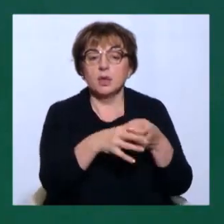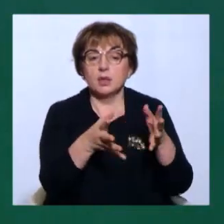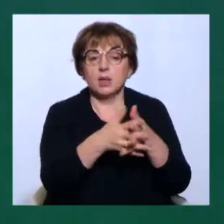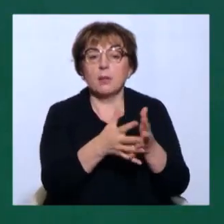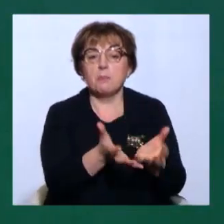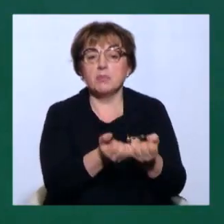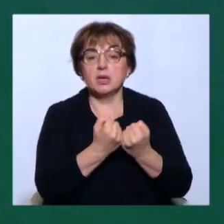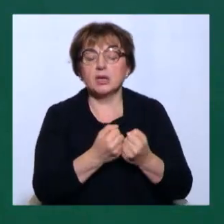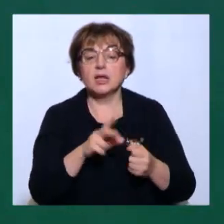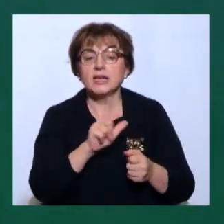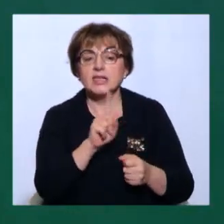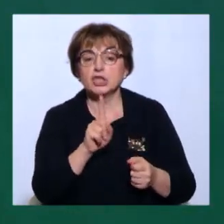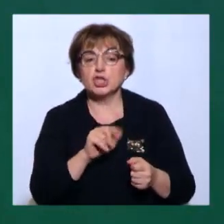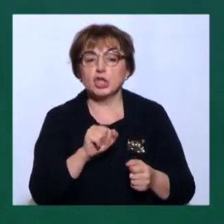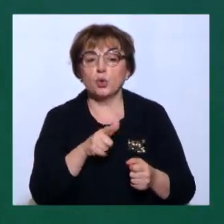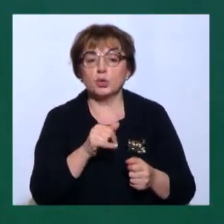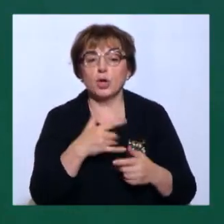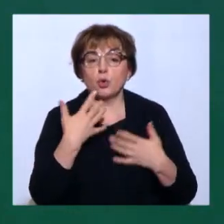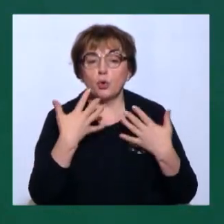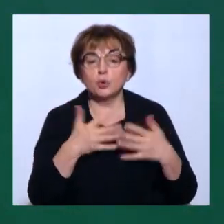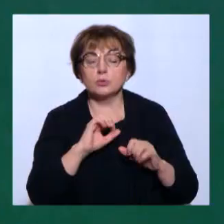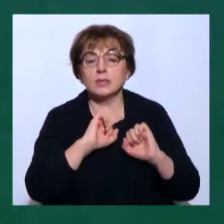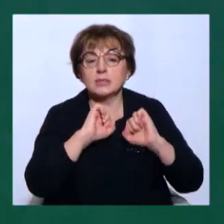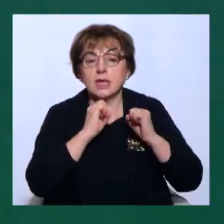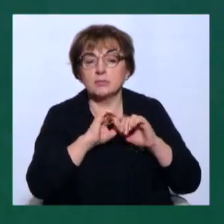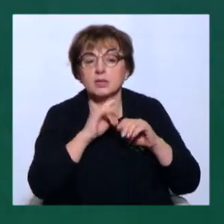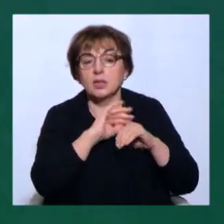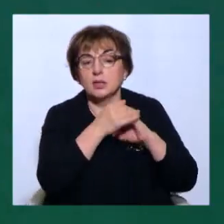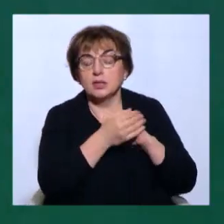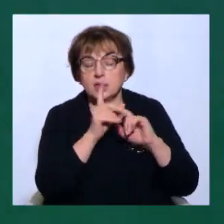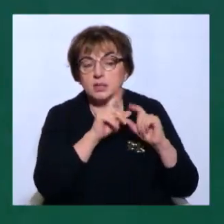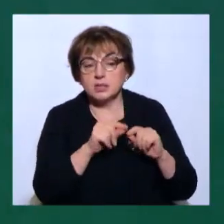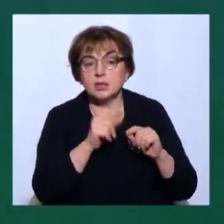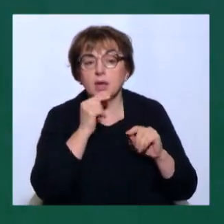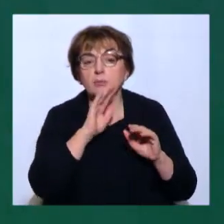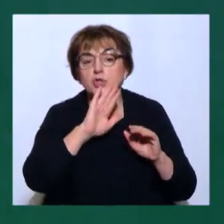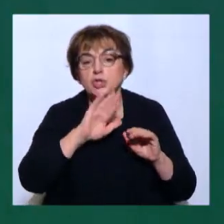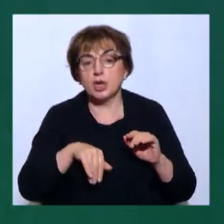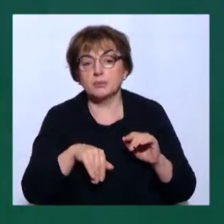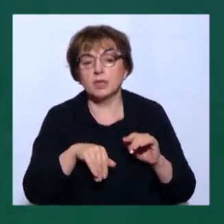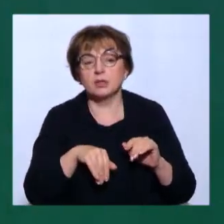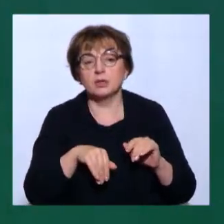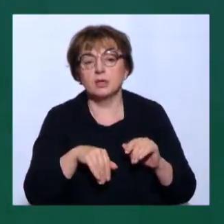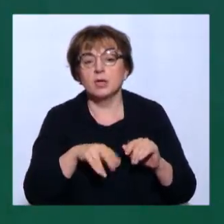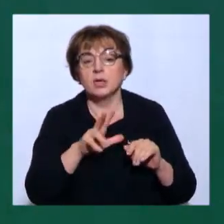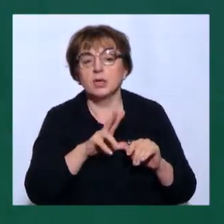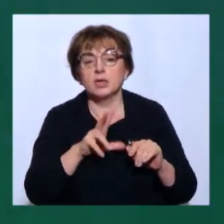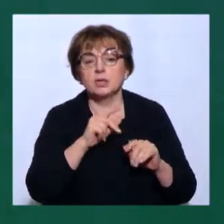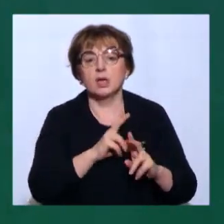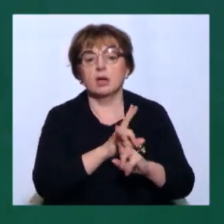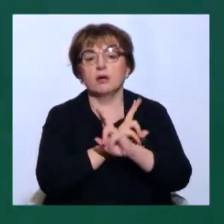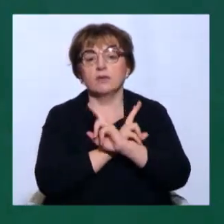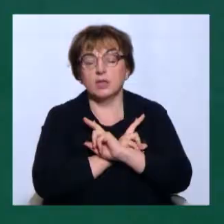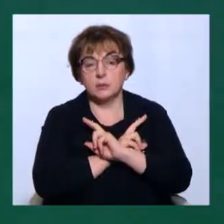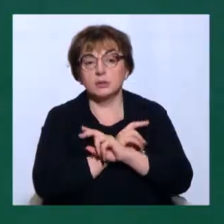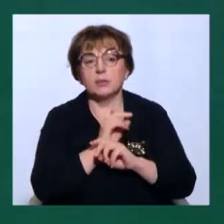მიიღება ზიგოტა, რომელიც იზამთრებს, და ამის შემდეგ ჰიდრა კვდება